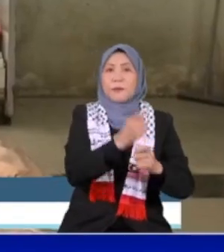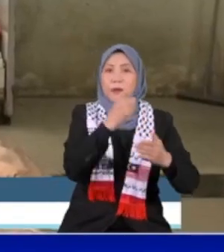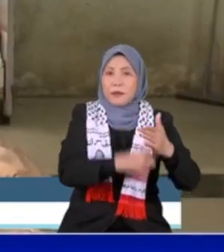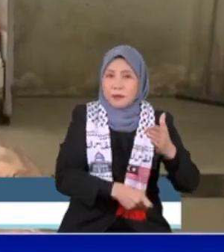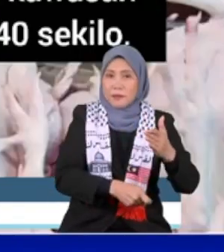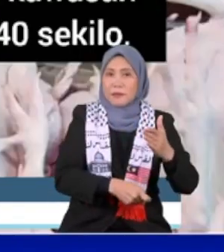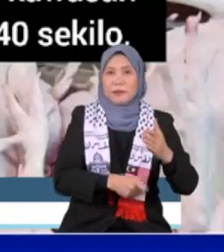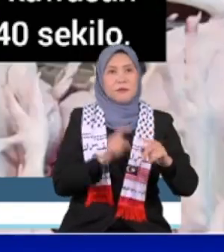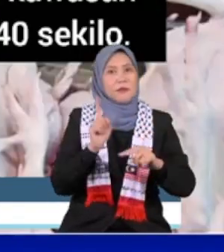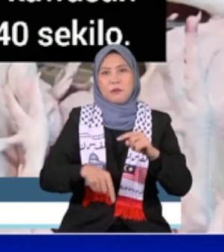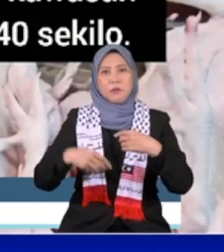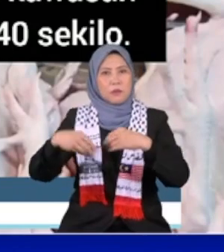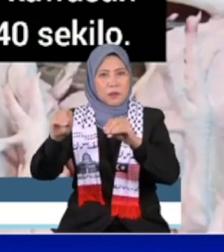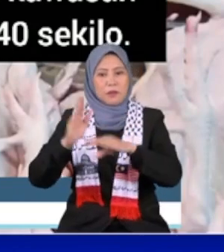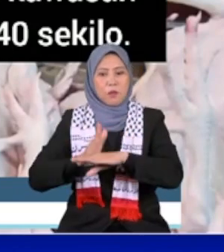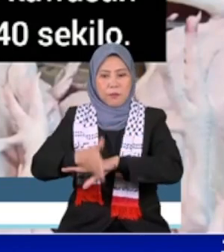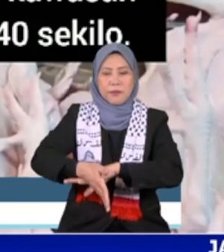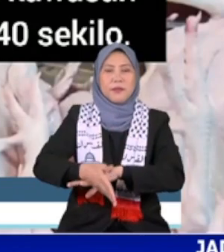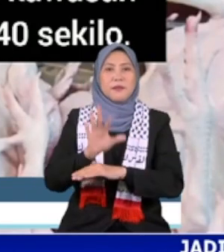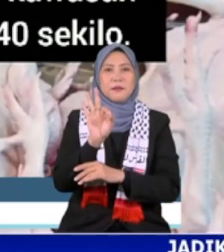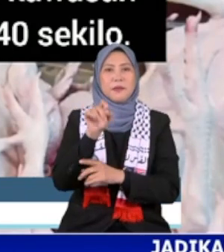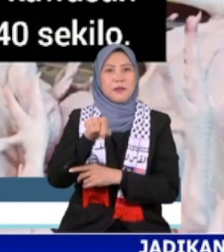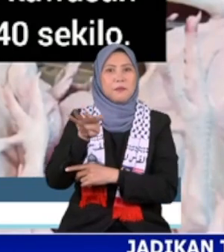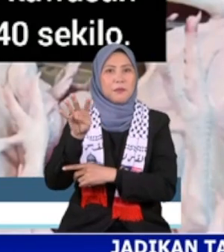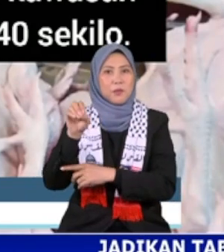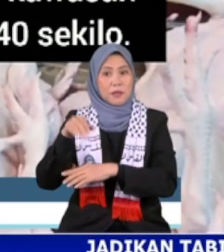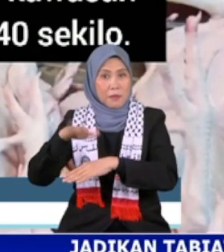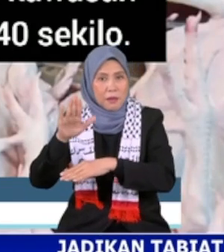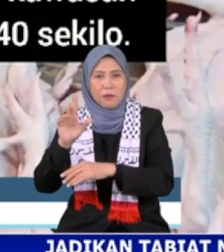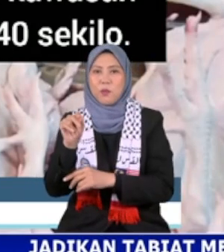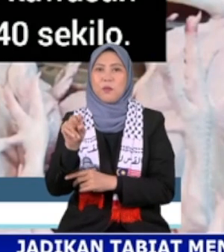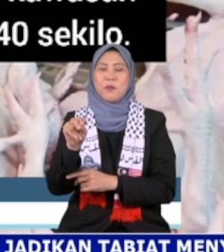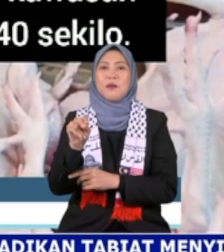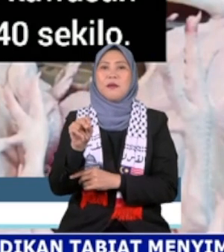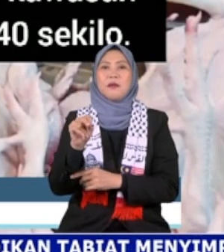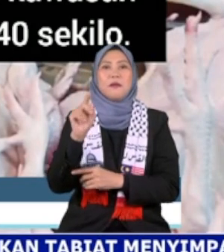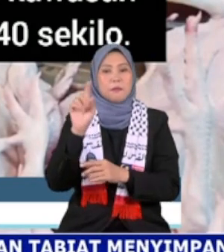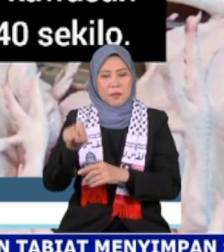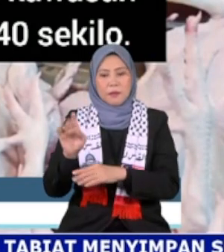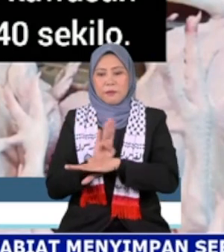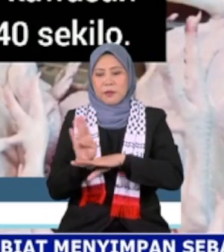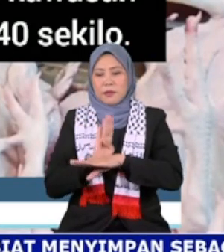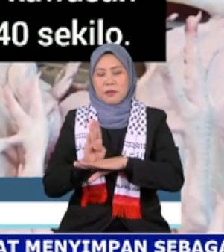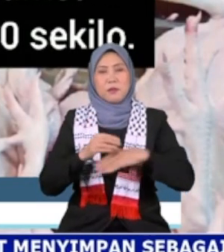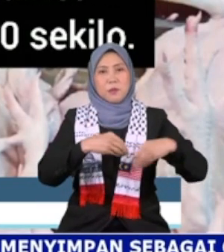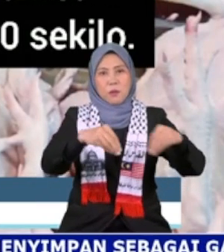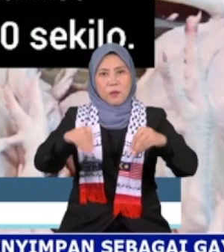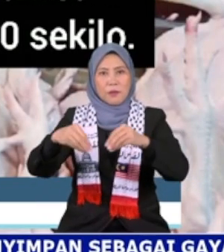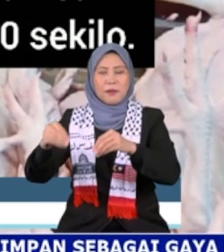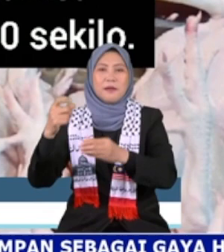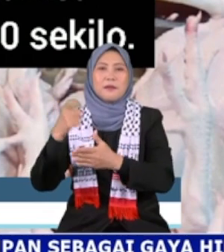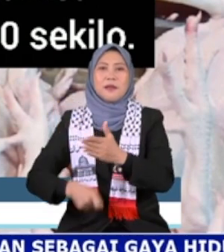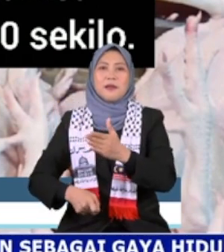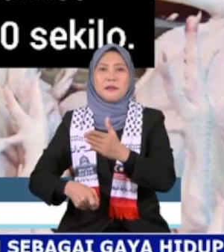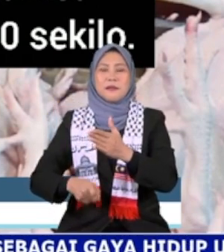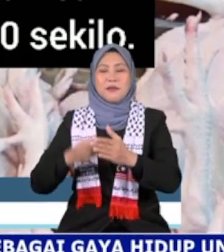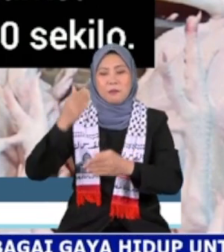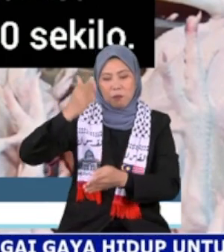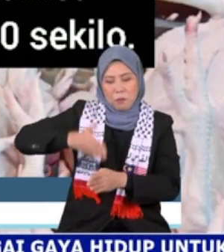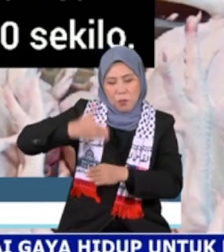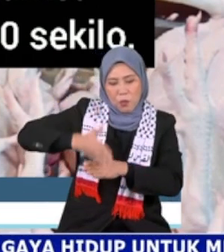ayam tidak boleh dijual melebihi rm9.40 sekilo tetapi peniaga di peringkat runcit telah mengenakan caj